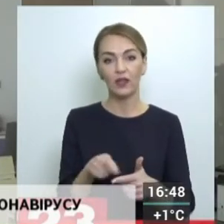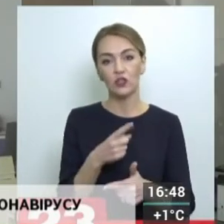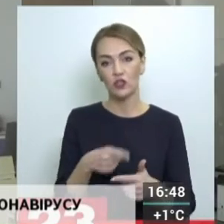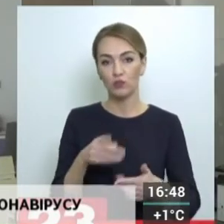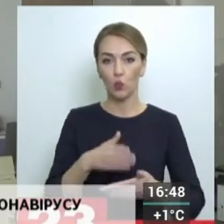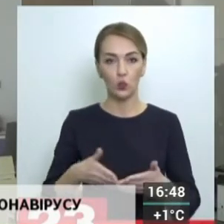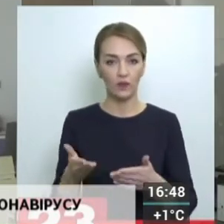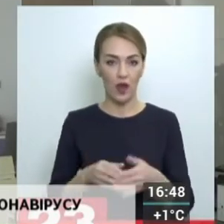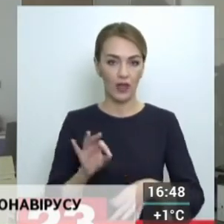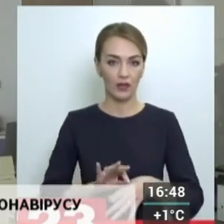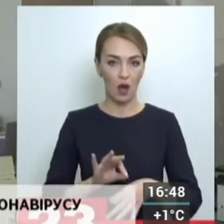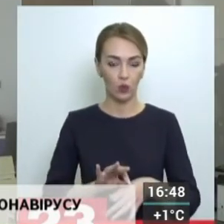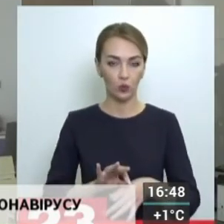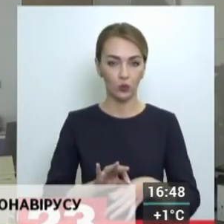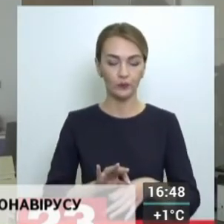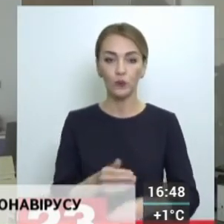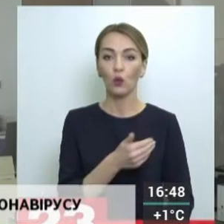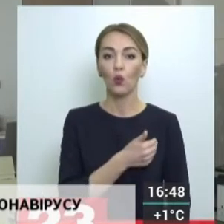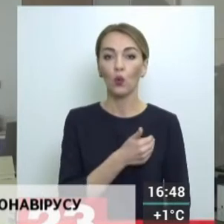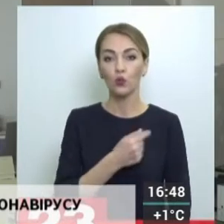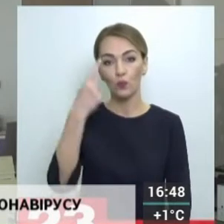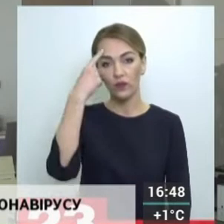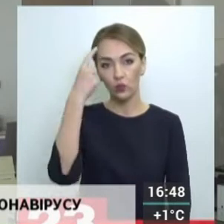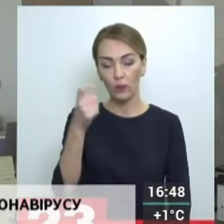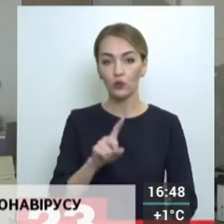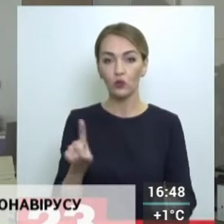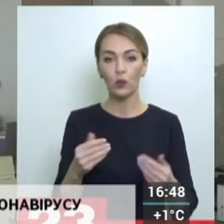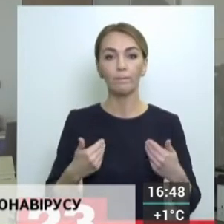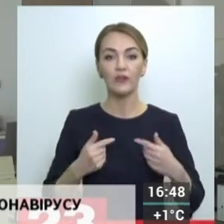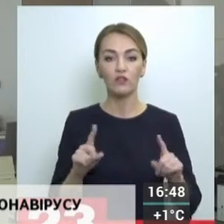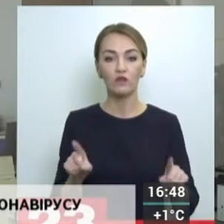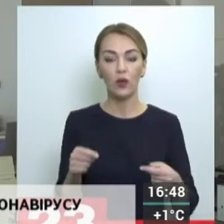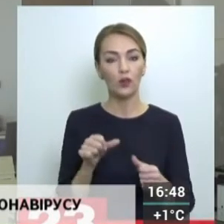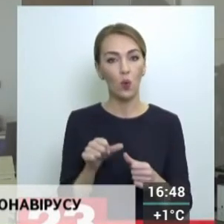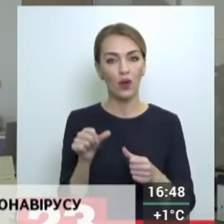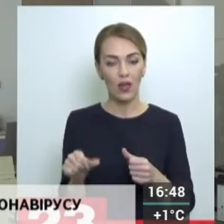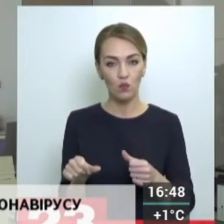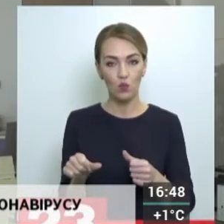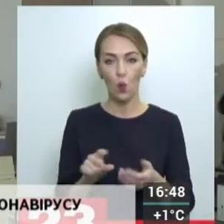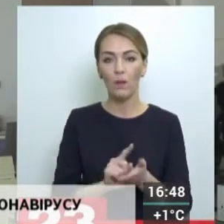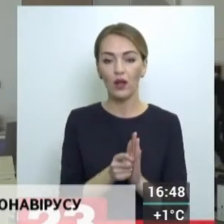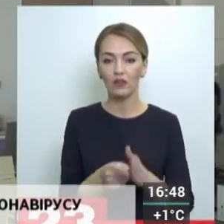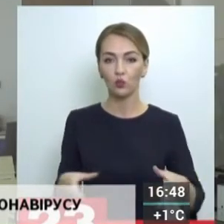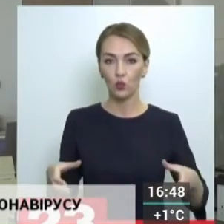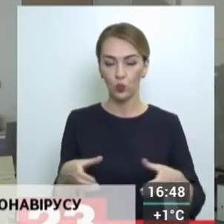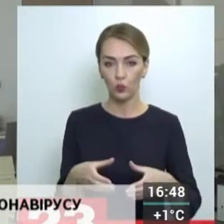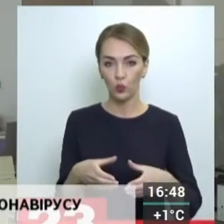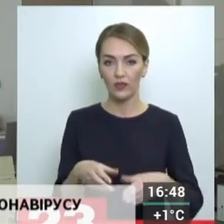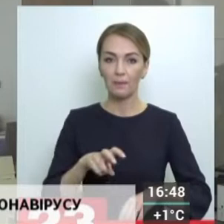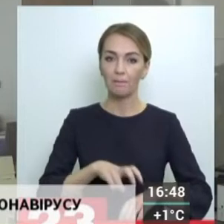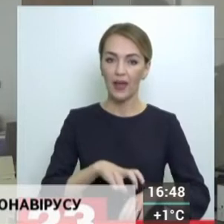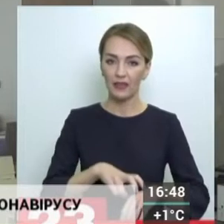спростування діагнозу. Хочу повідомити, що ми створили окрему оперативну групу з медиків